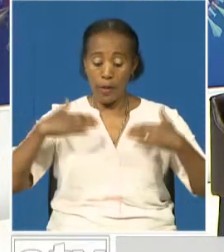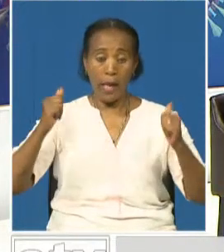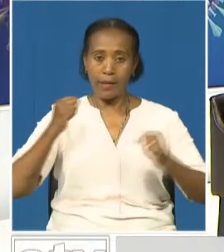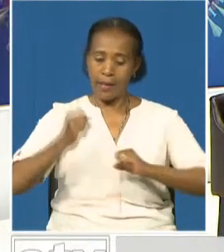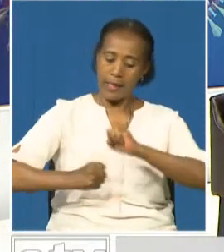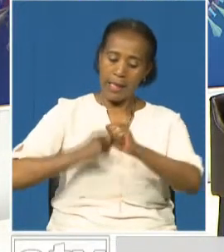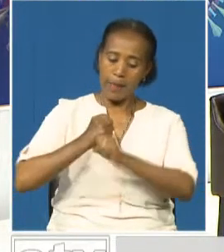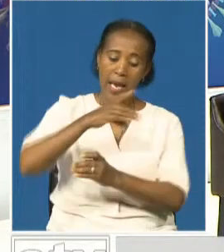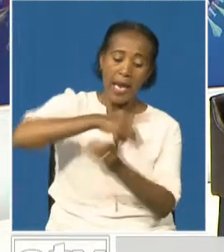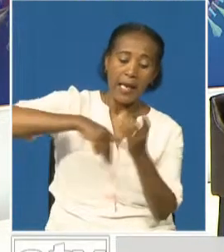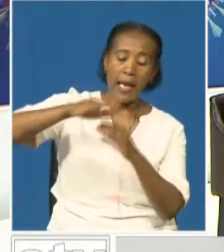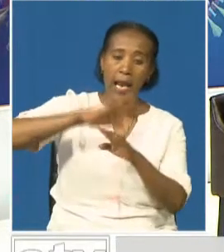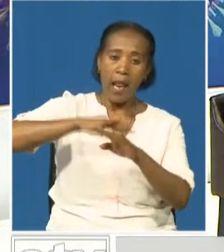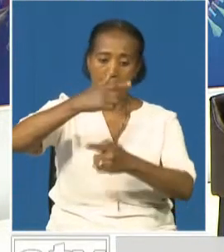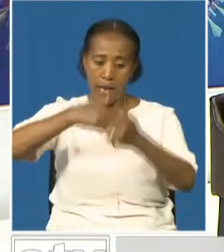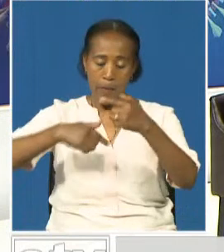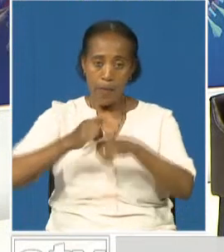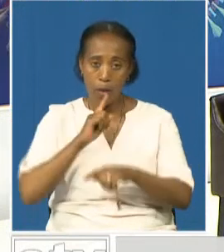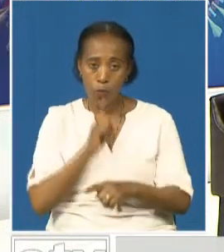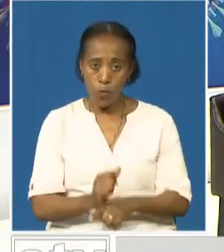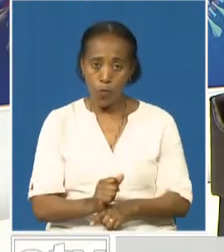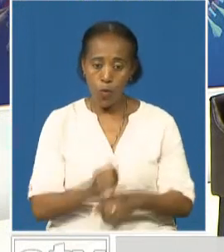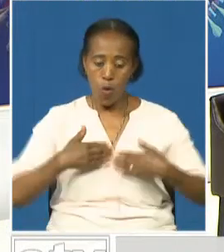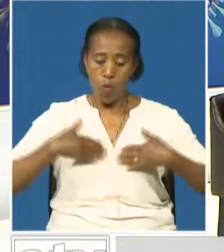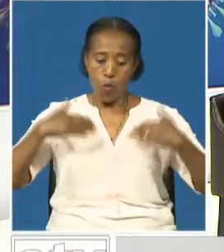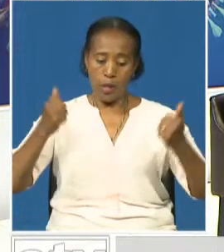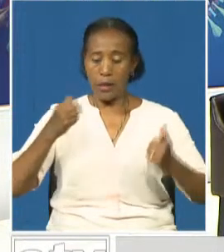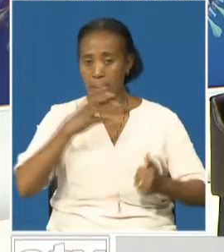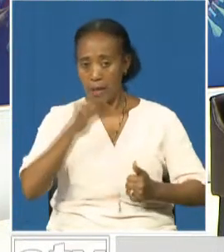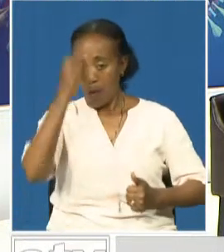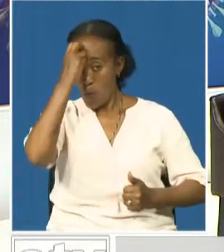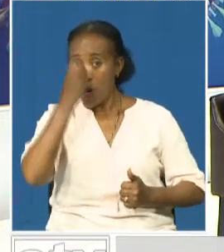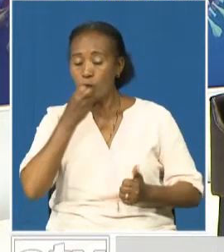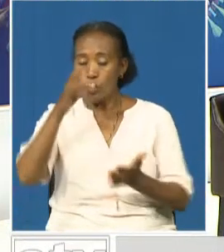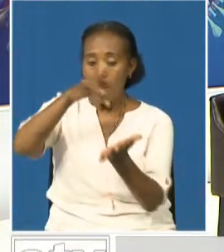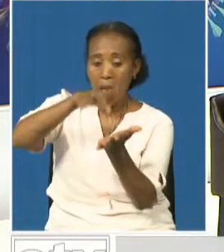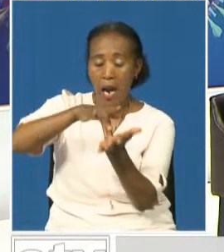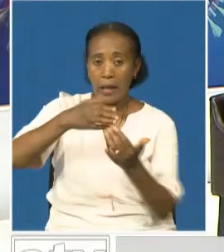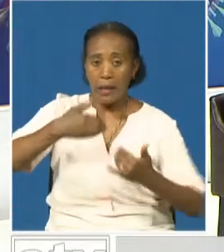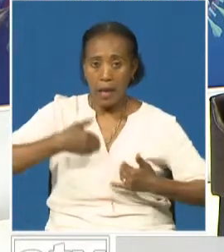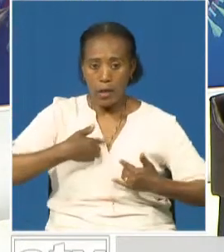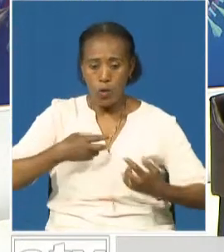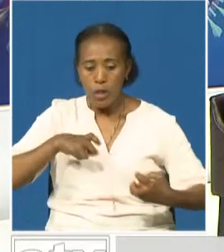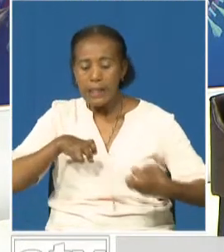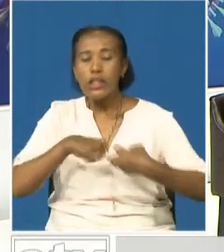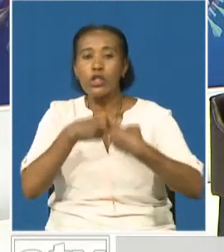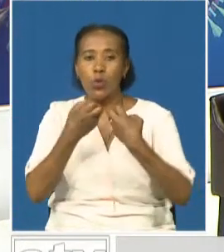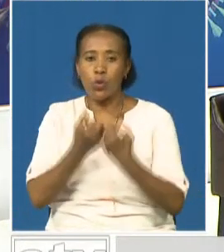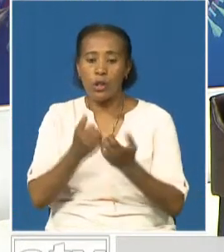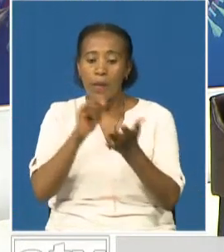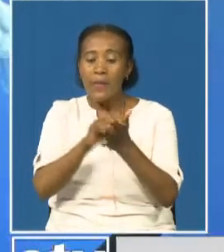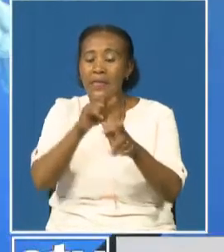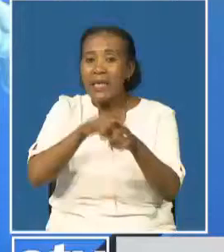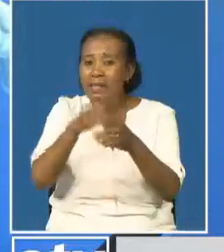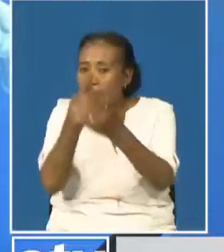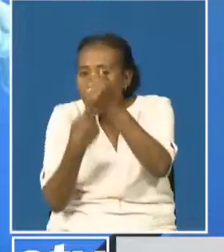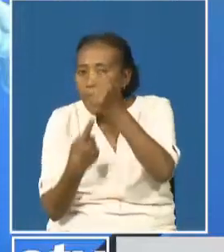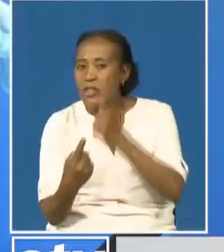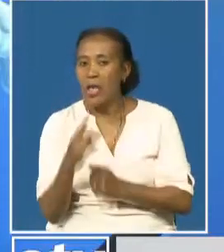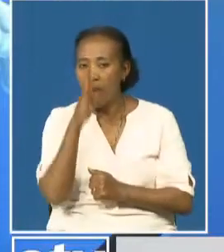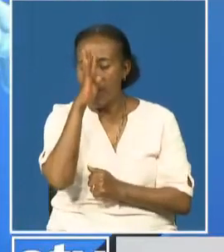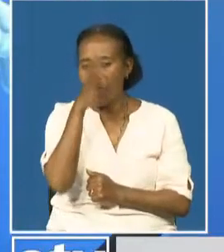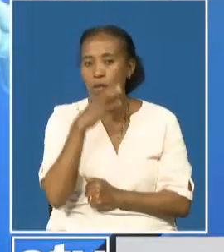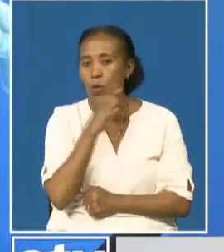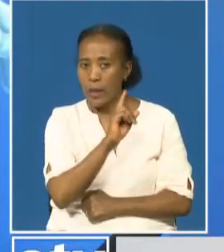በወጣትነት እድሜ ክልል ላይ የሚመጡ በወጣትና በወላጆች መካከል ያሉ ግጭቶች በዛን ጊዜ ብቻ